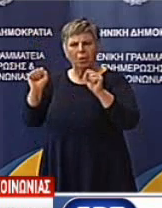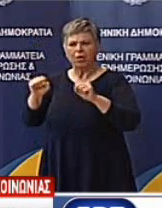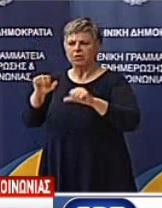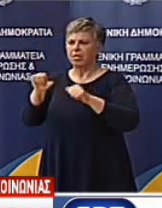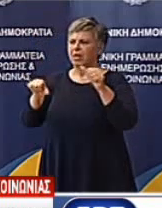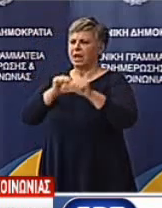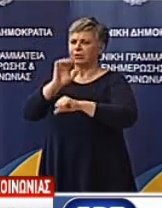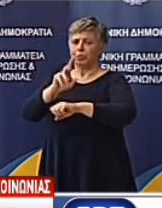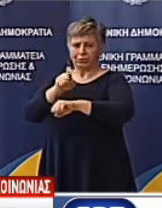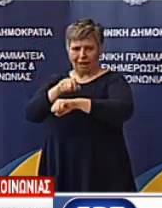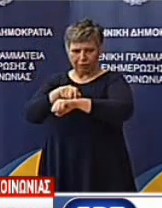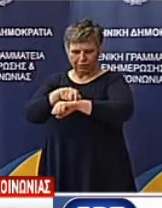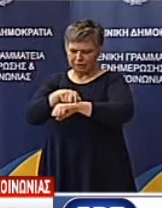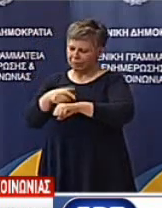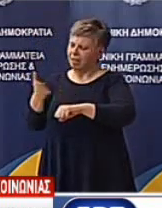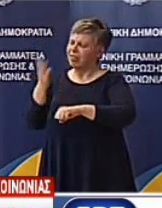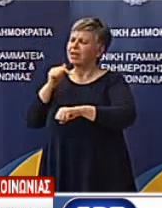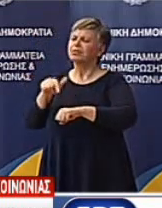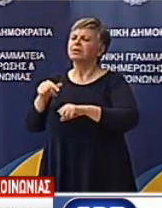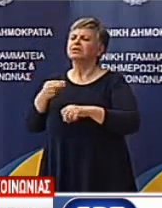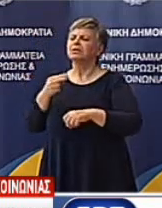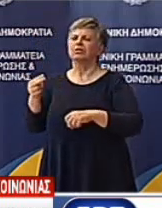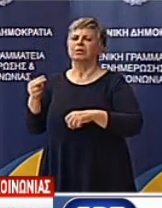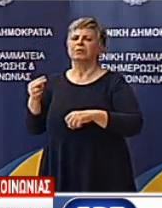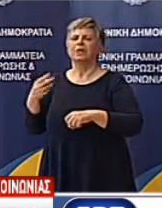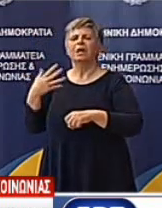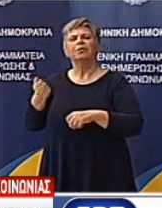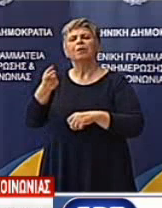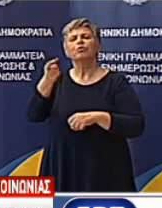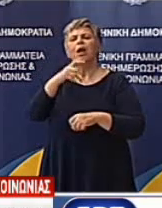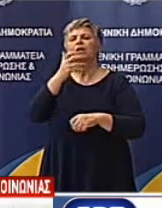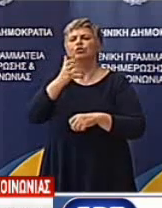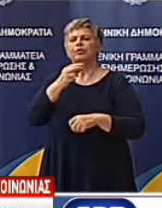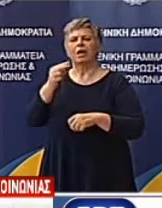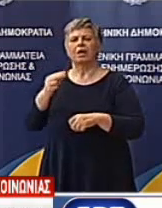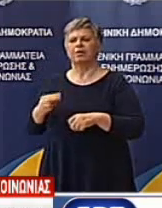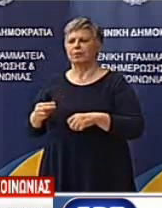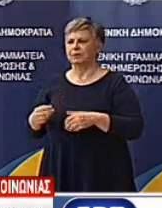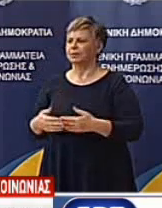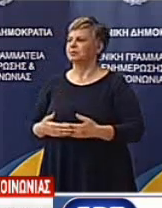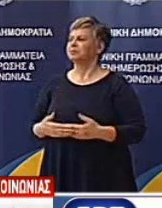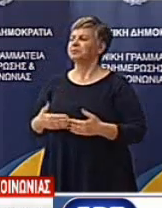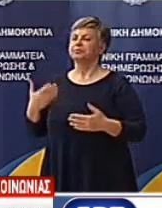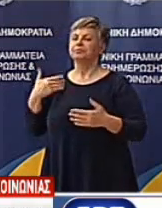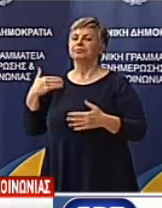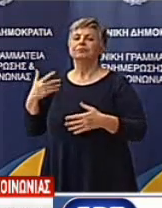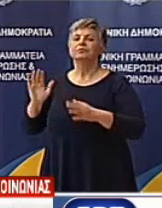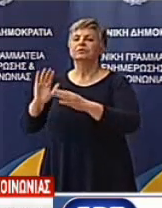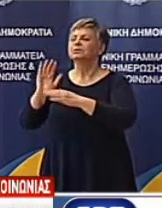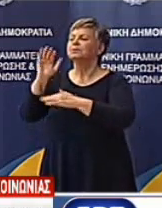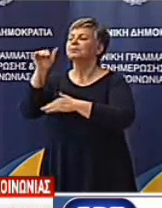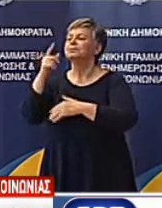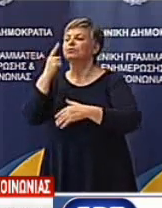Έχουμε άλλα πολύ σοβαρά ζητήματα να απασχολήσουν την κυβέρνηση. Τώρα κοιτάζω προς τα πίσω.